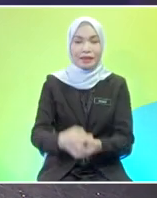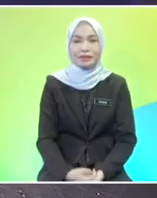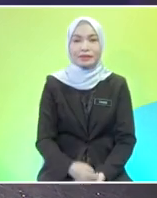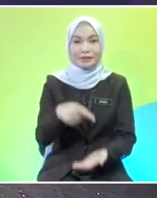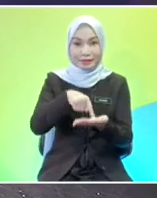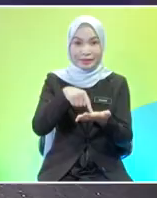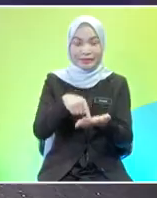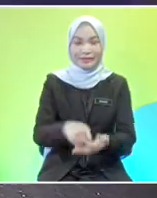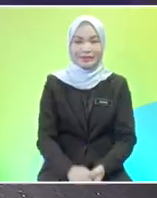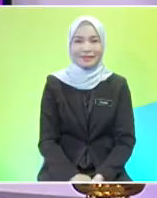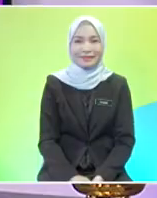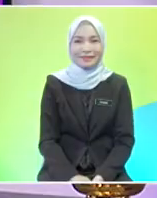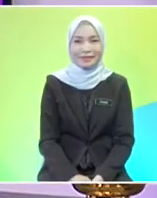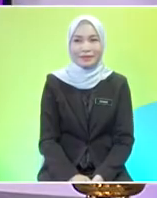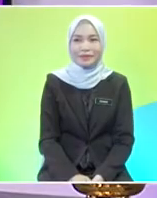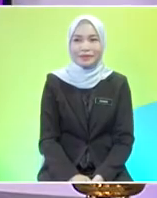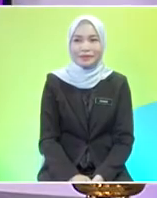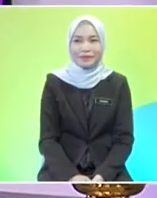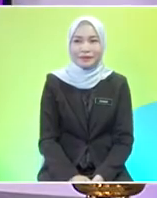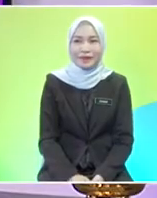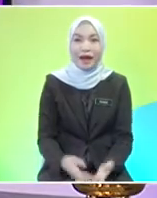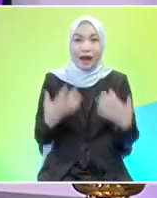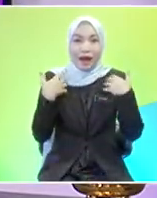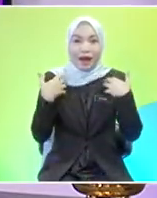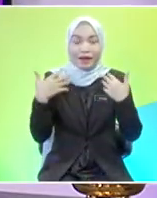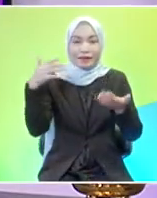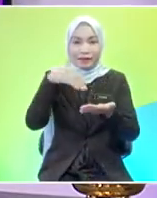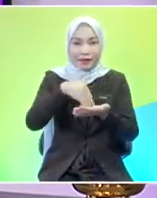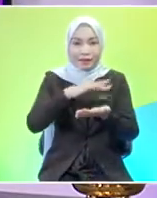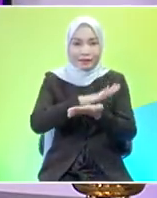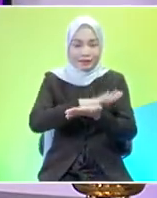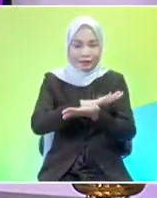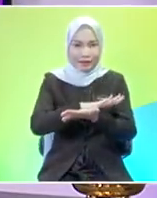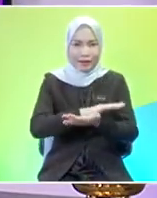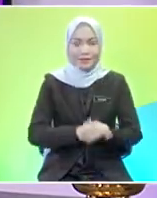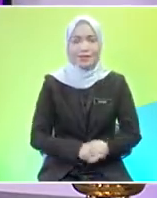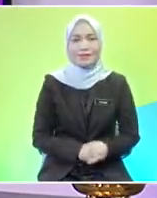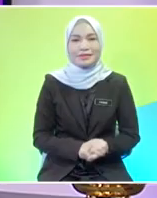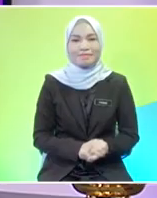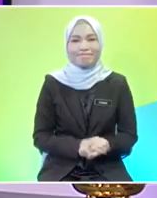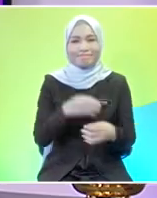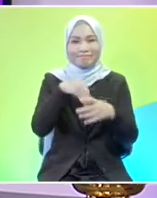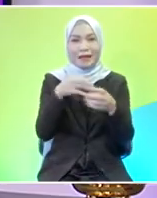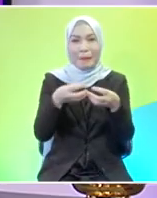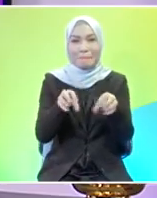buka ini uh ada lagi kertas lah raka-rekan oke